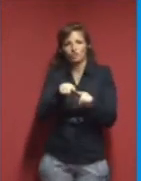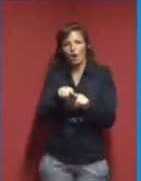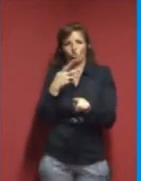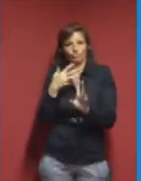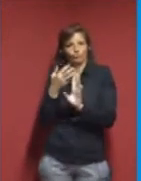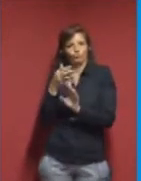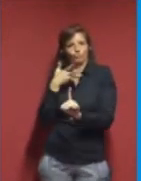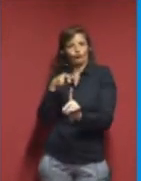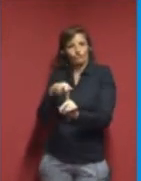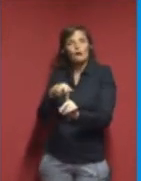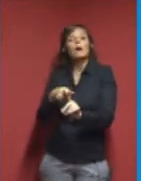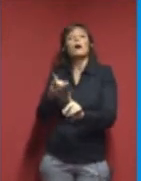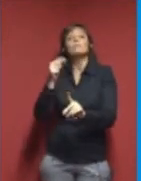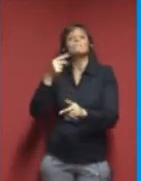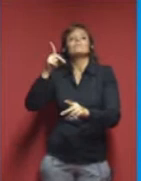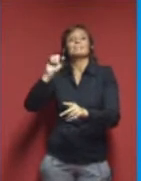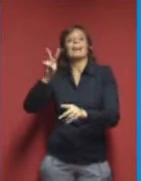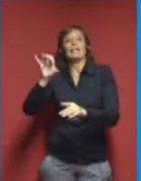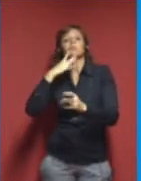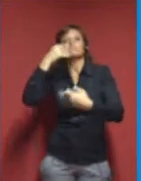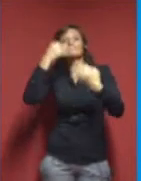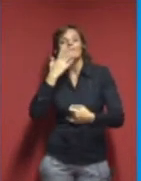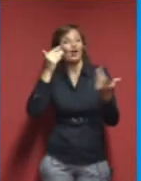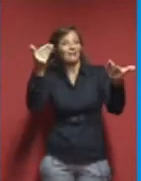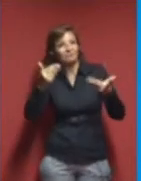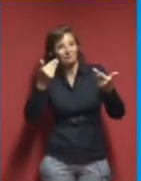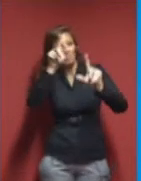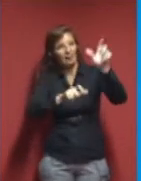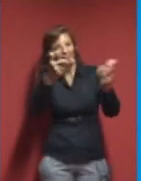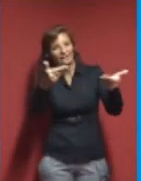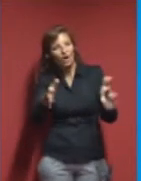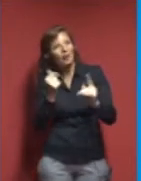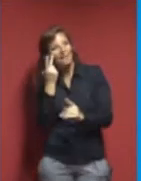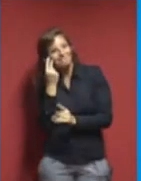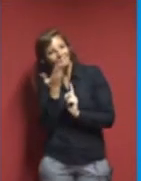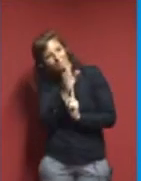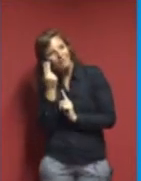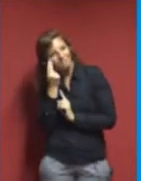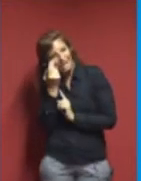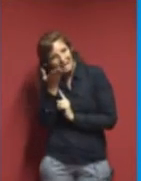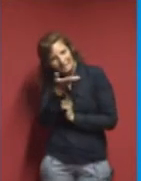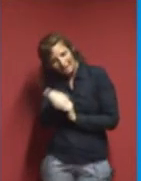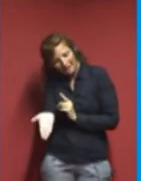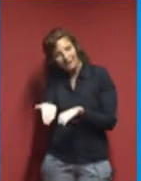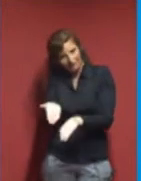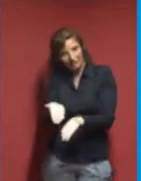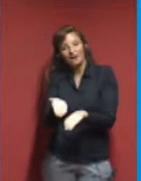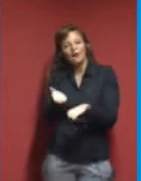lui ha deciso di invitare persone che appunto per mostrar loro come